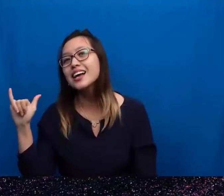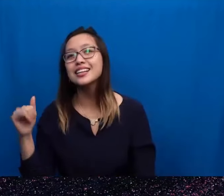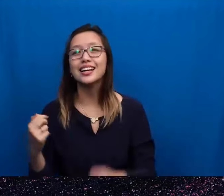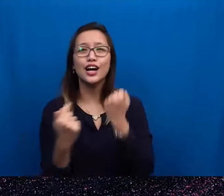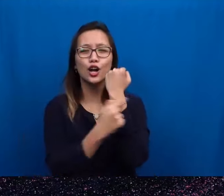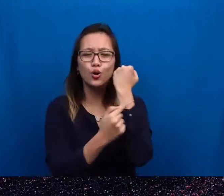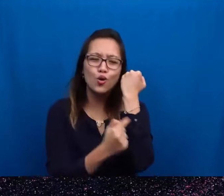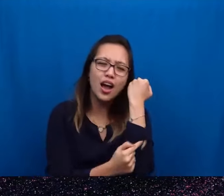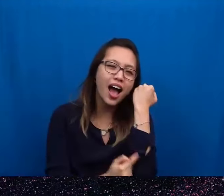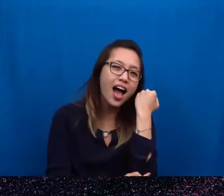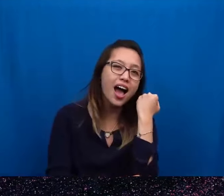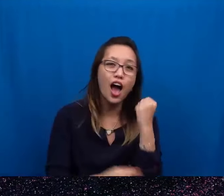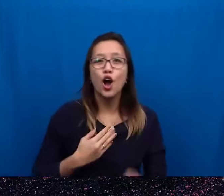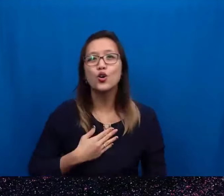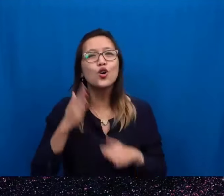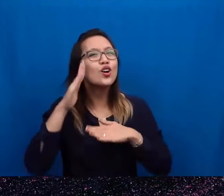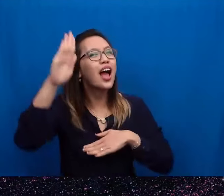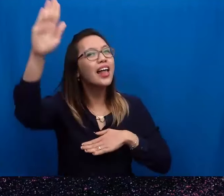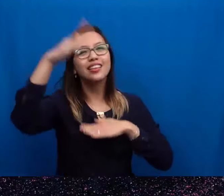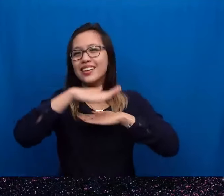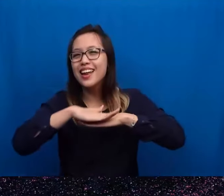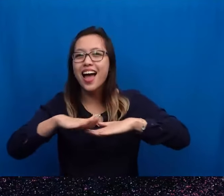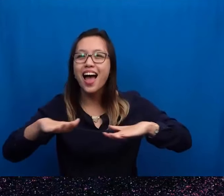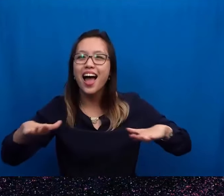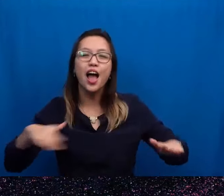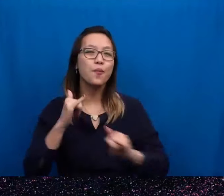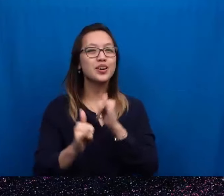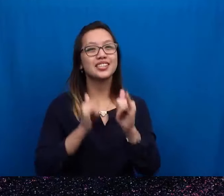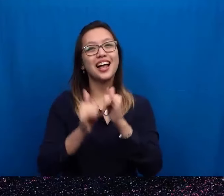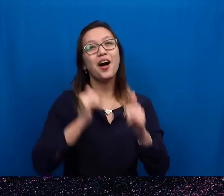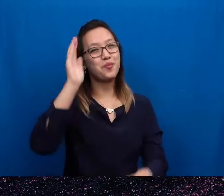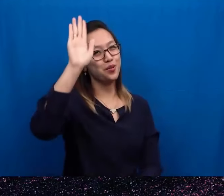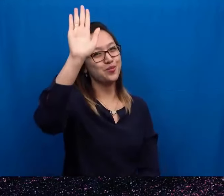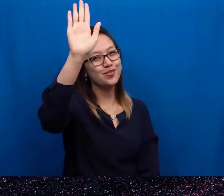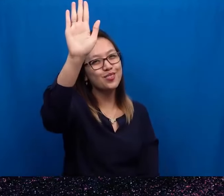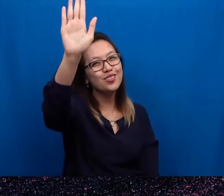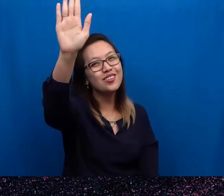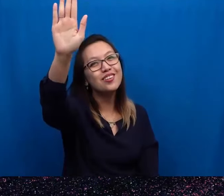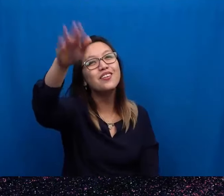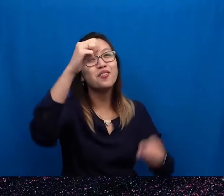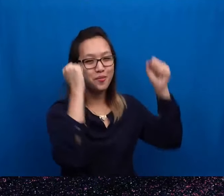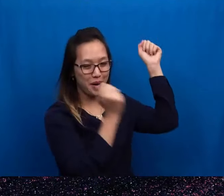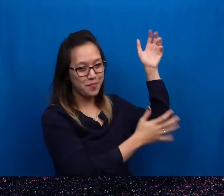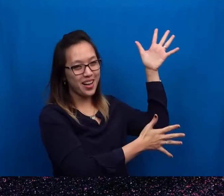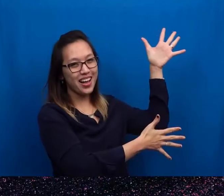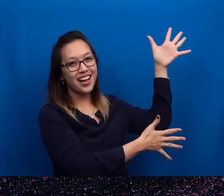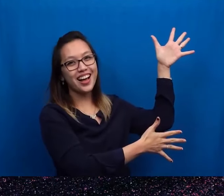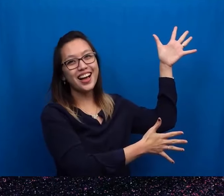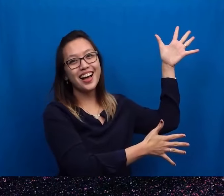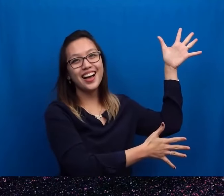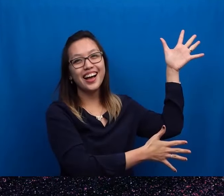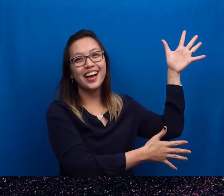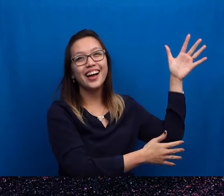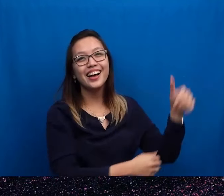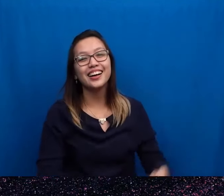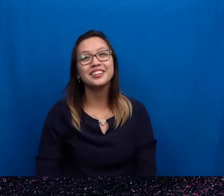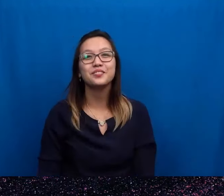menyembuhkan yang terluka. Ku kan tenang bersama-Mu, Bapa.